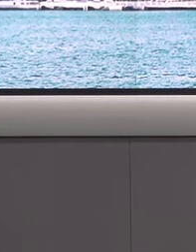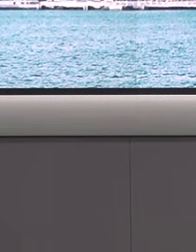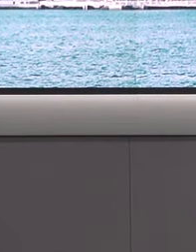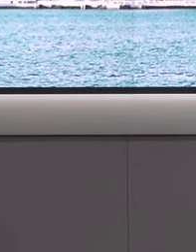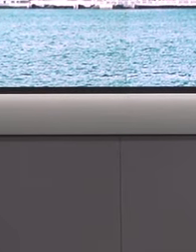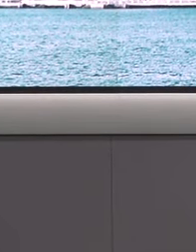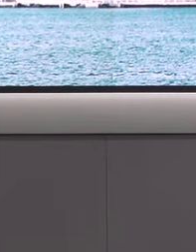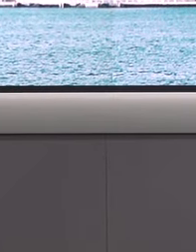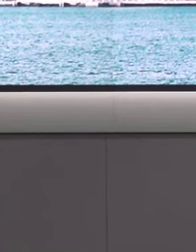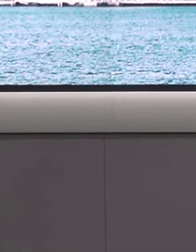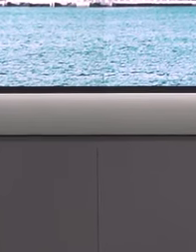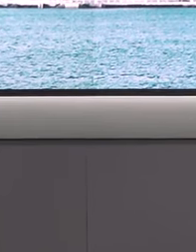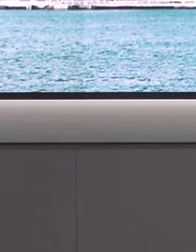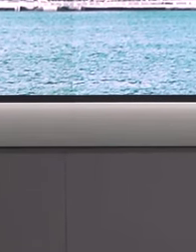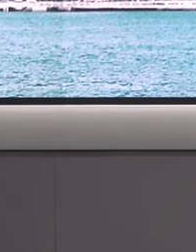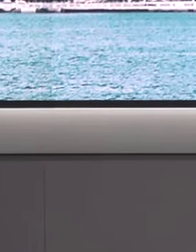響鐘